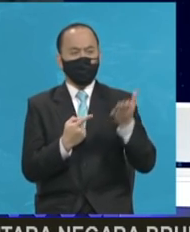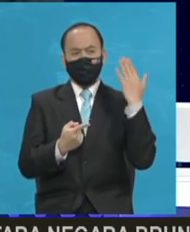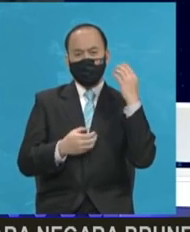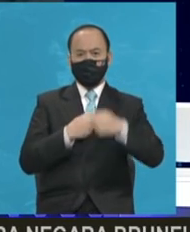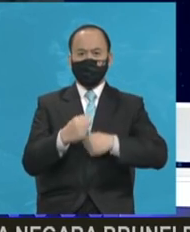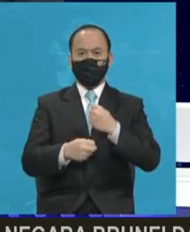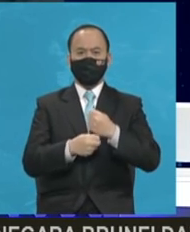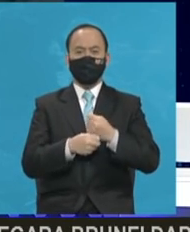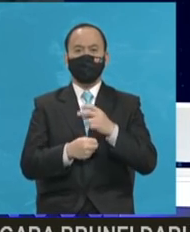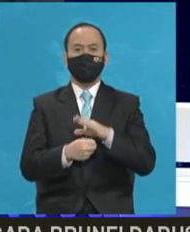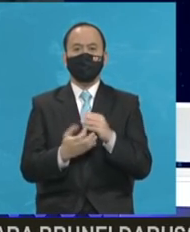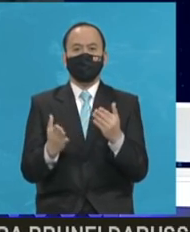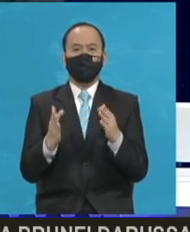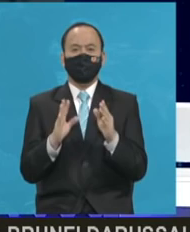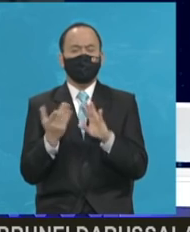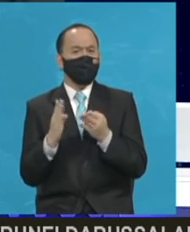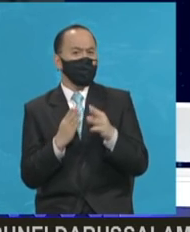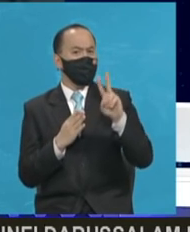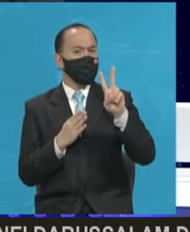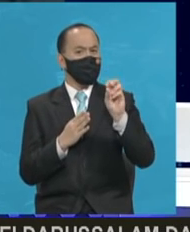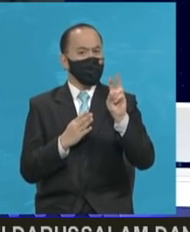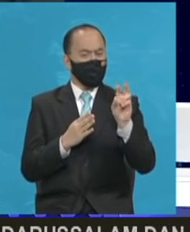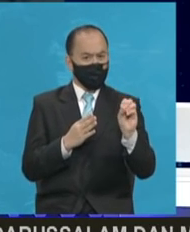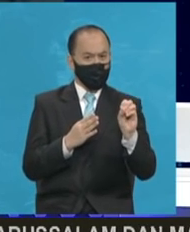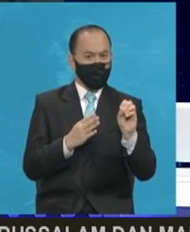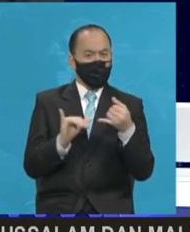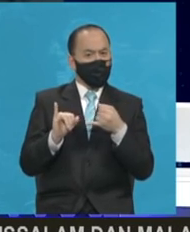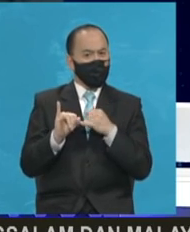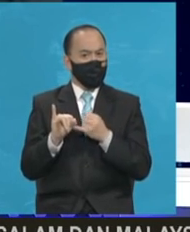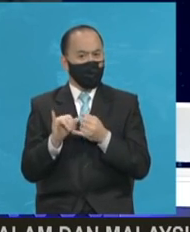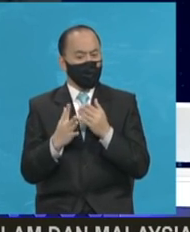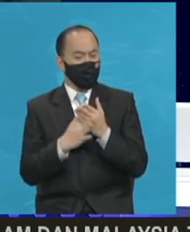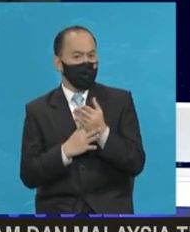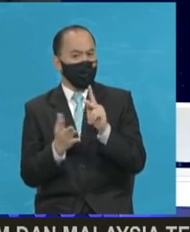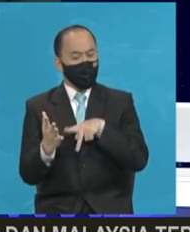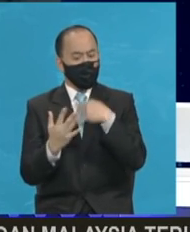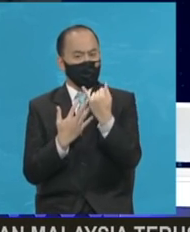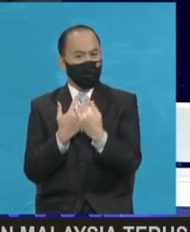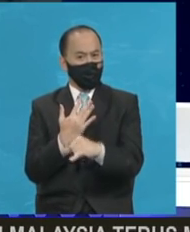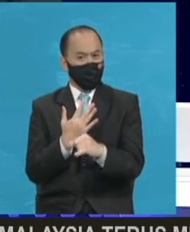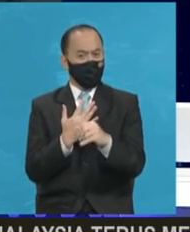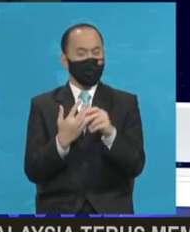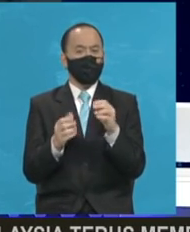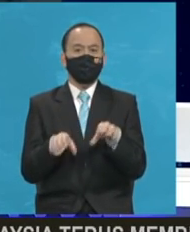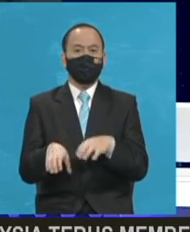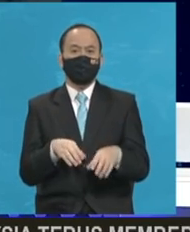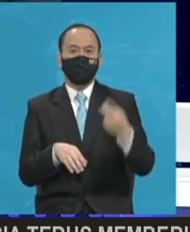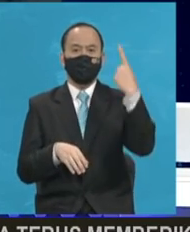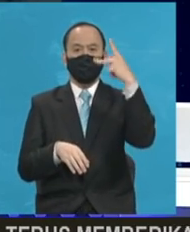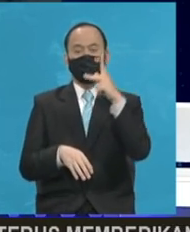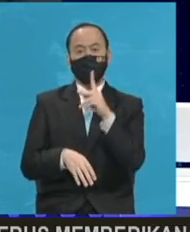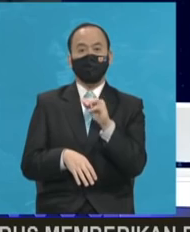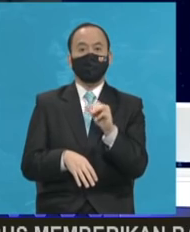berbanding tahun 2020 ia melalui inisiatif-inisiatif serta project-project yang dilaksanakan oleh Kementerian